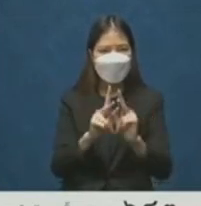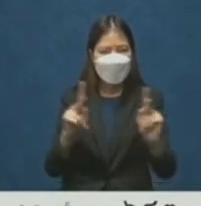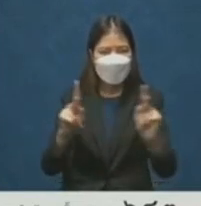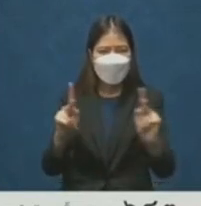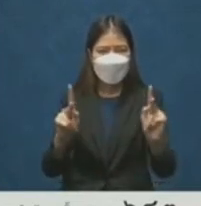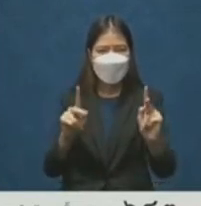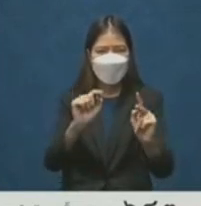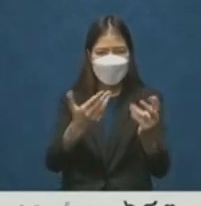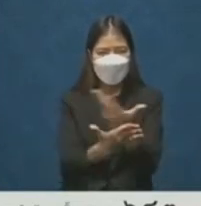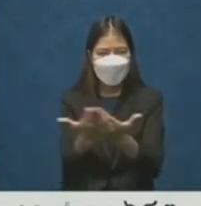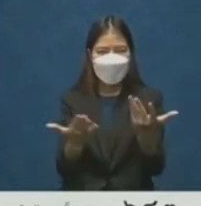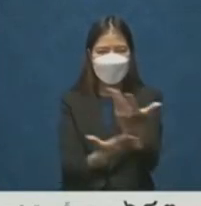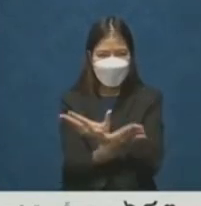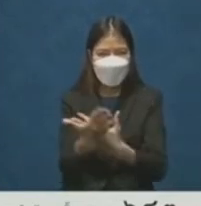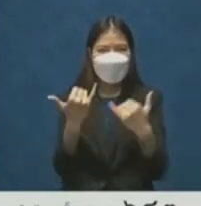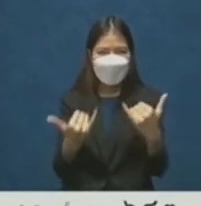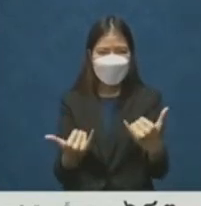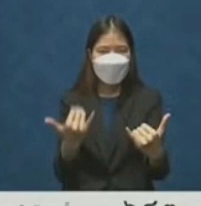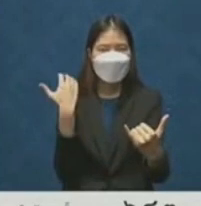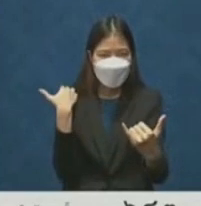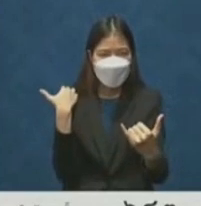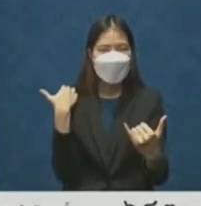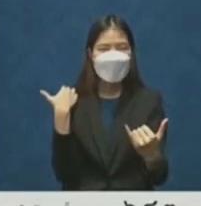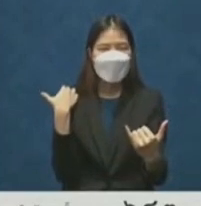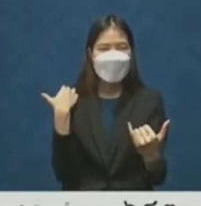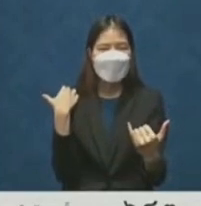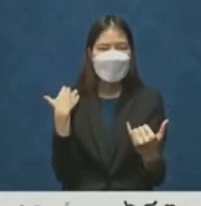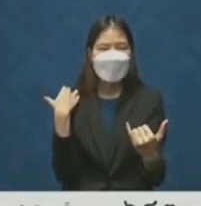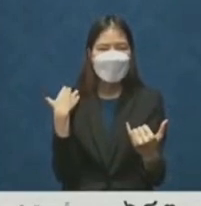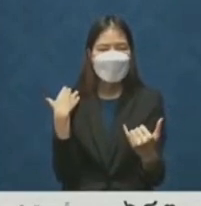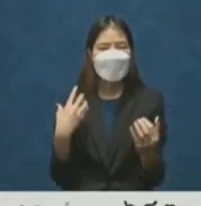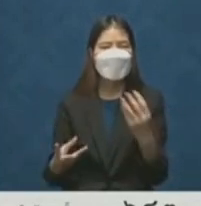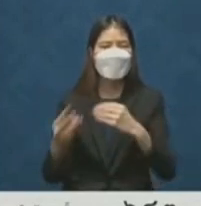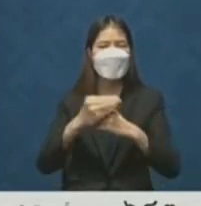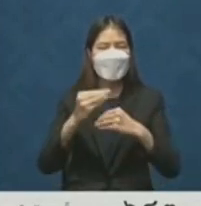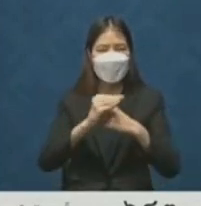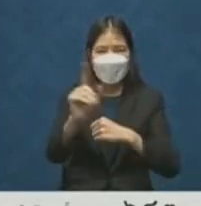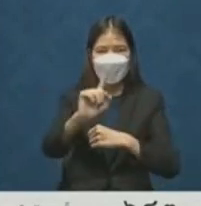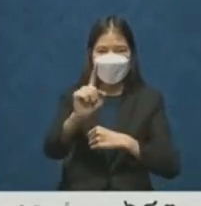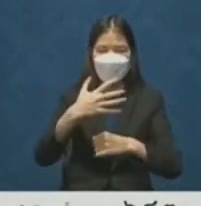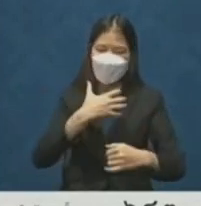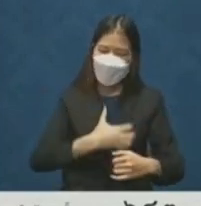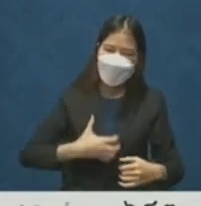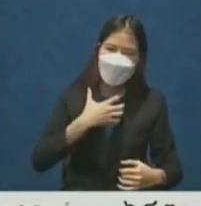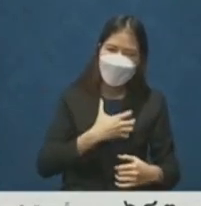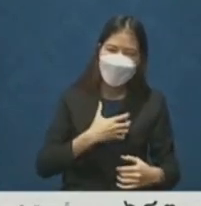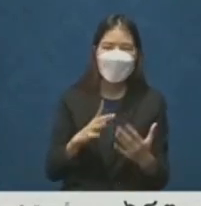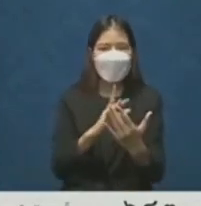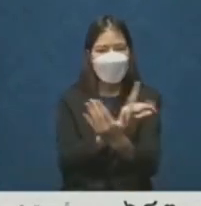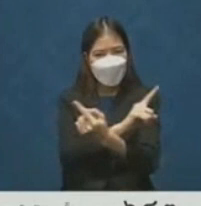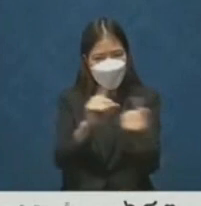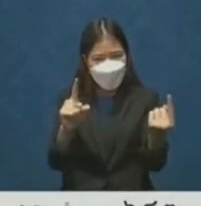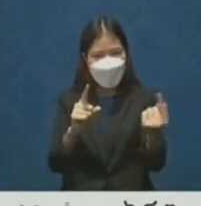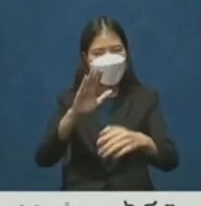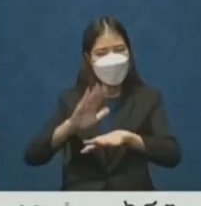บับที่คณะกรรมการได้พิจารณามาเนี่ยก็มีในส่วนนี้ ก็คือท่านเติมลงไปเรื่องของอารม